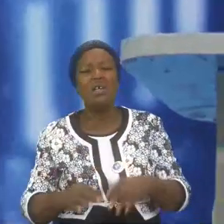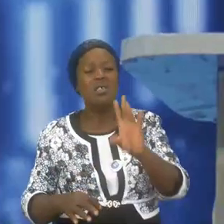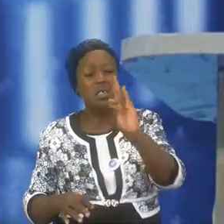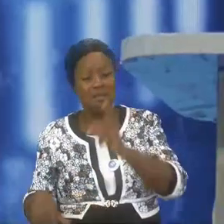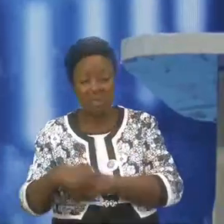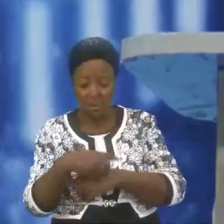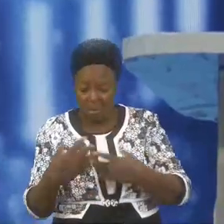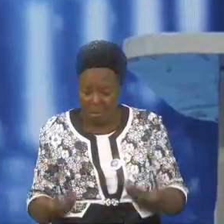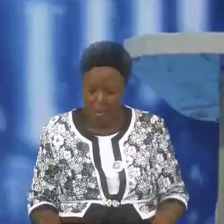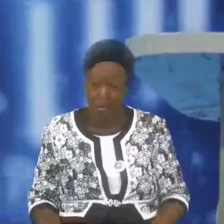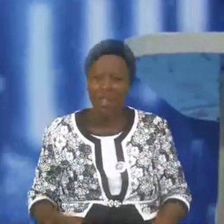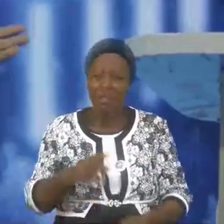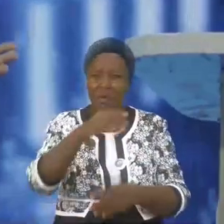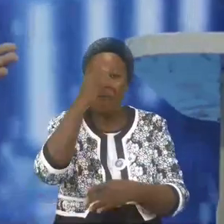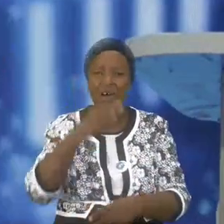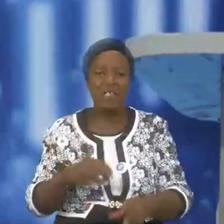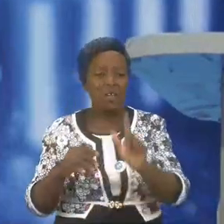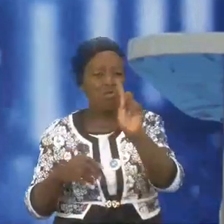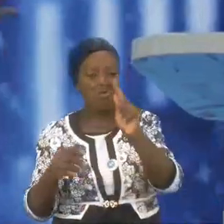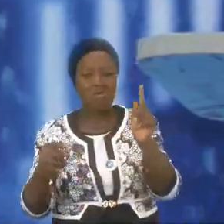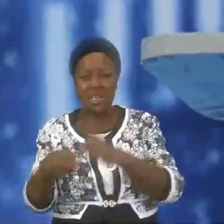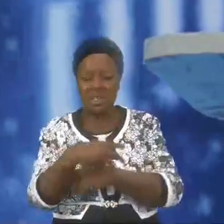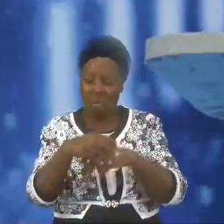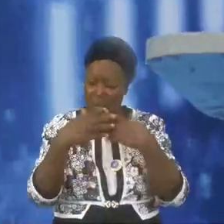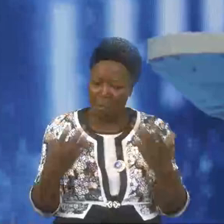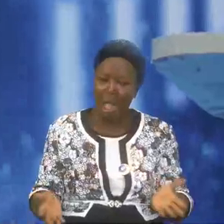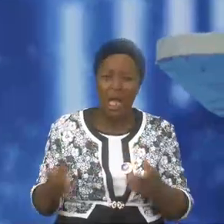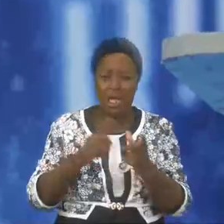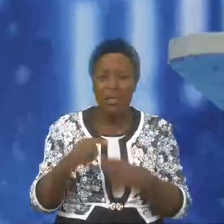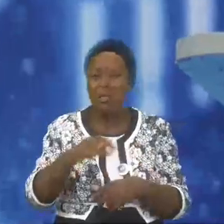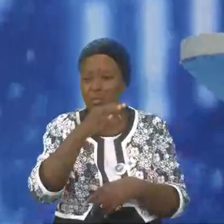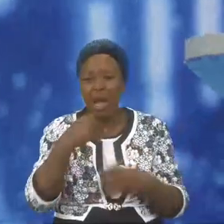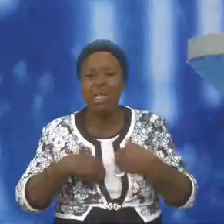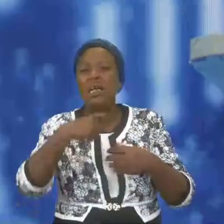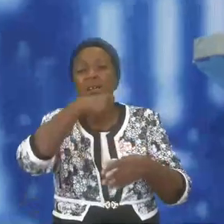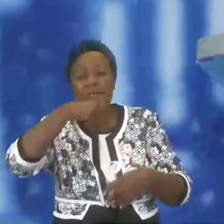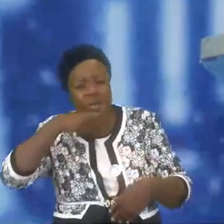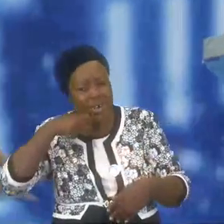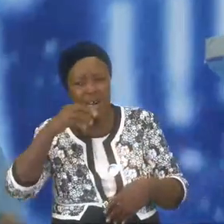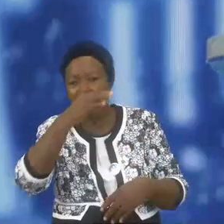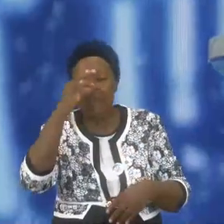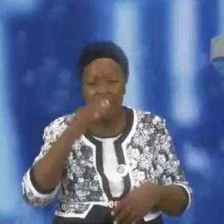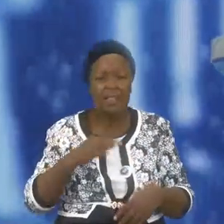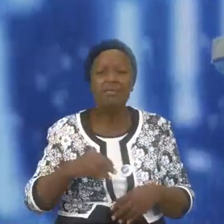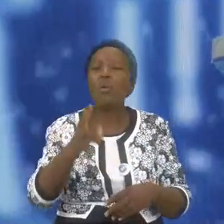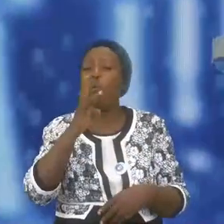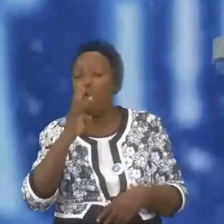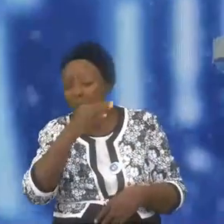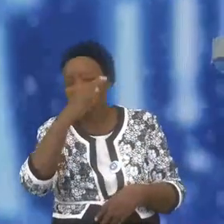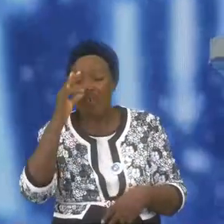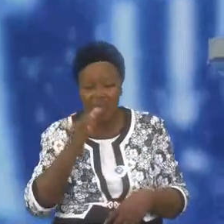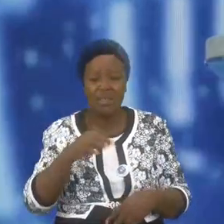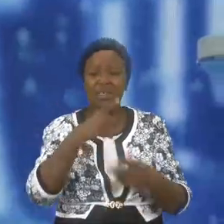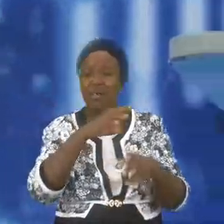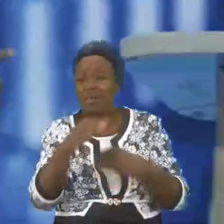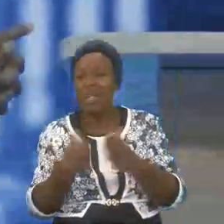jours, tu as jeûné 21 jours, oui. Tu as fait jeûne sec, jeûne avec de l'eau, jeûne avec